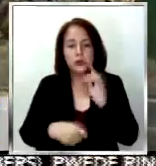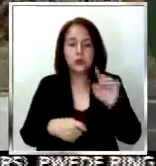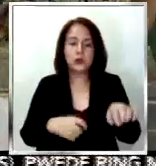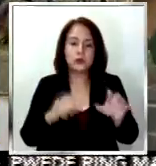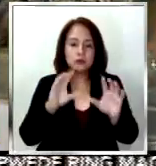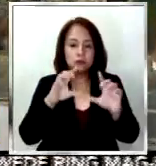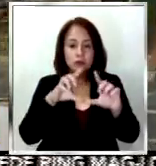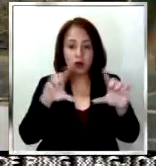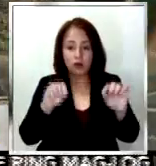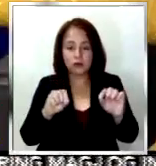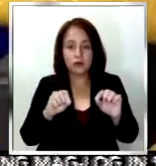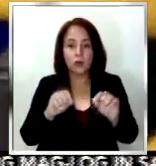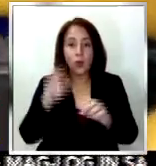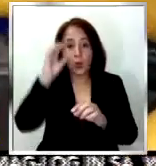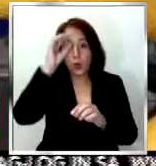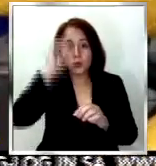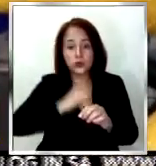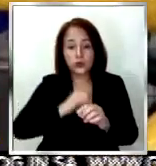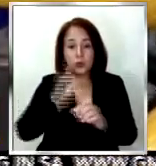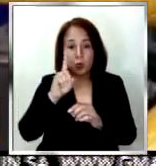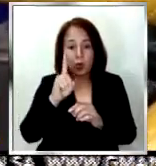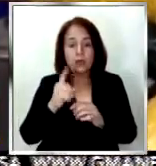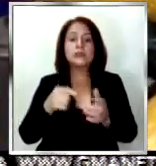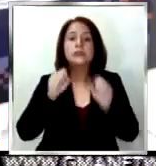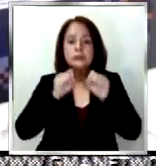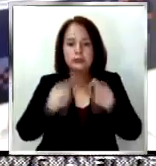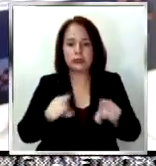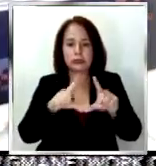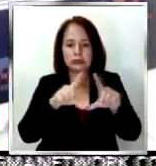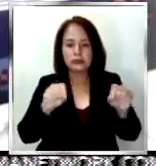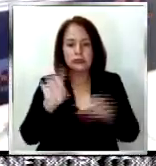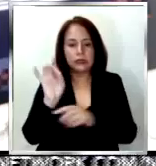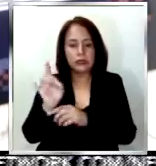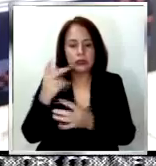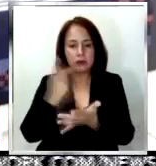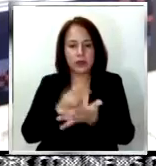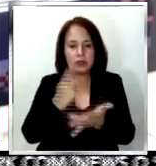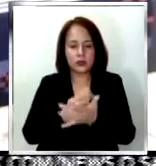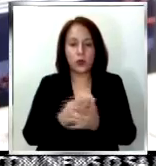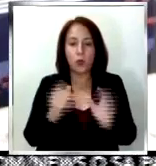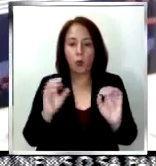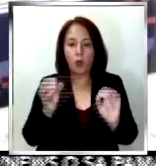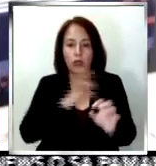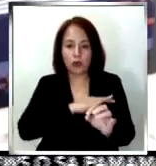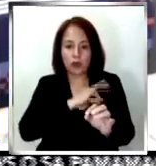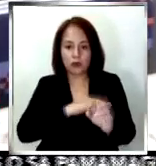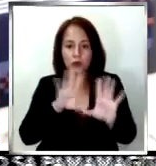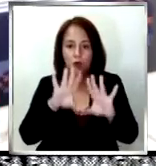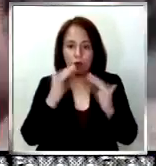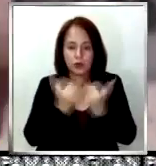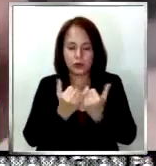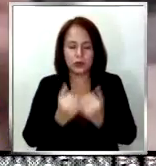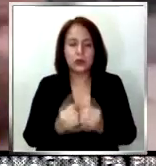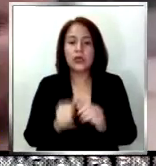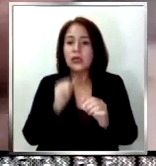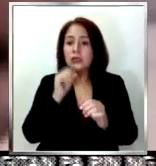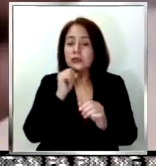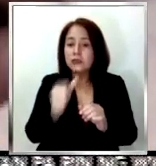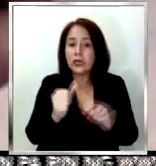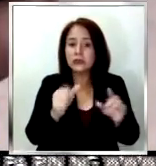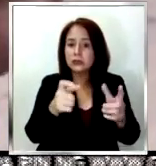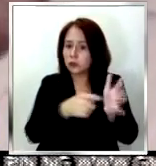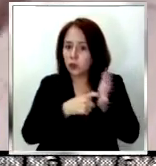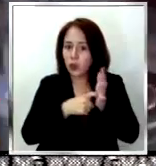1, sakalang daw ibinenta ang beep cards ng 80 pesos nang wala raw kita ang kumpanya. Hindi rin nila anila required na may minimum